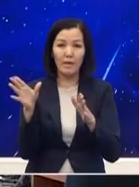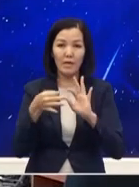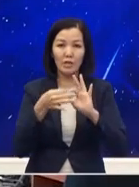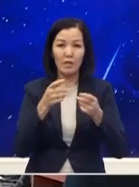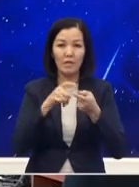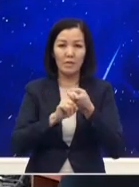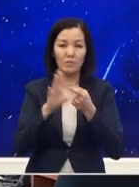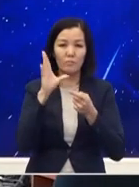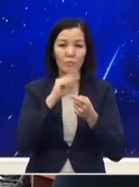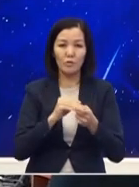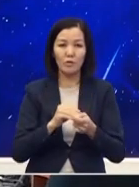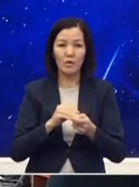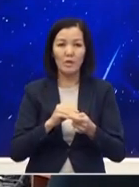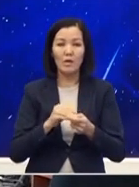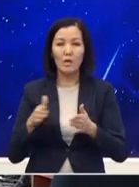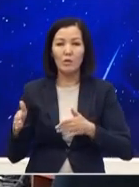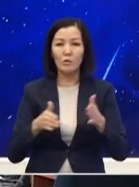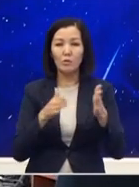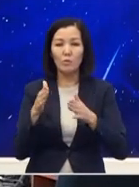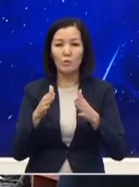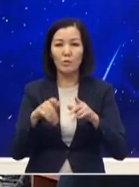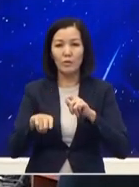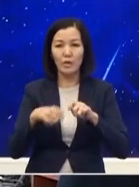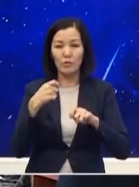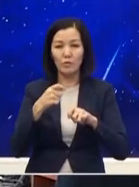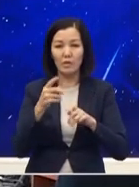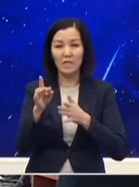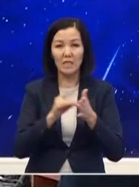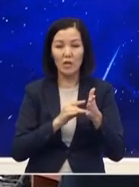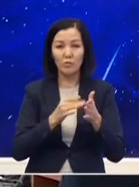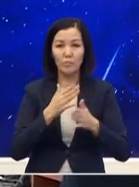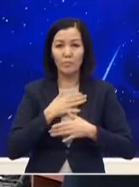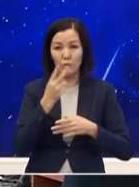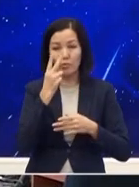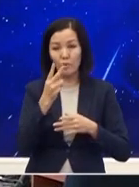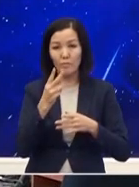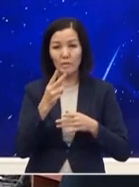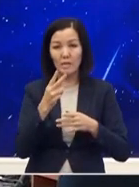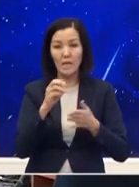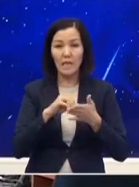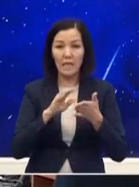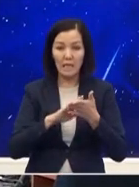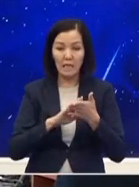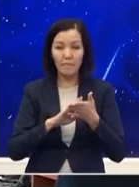Жол жүру ережелерін камераға түскен жағдайда ол бізге бір күн ішінде түседі. Және де біз оны өңдеп, тіркеп,